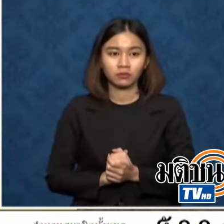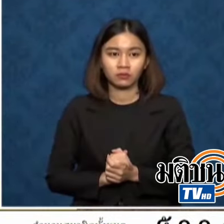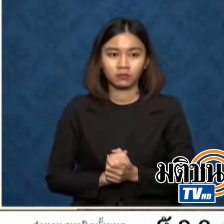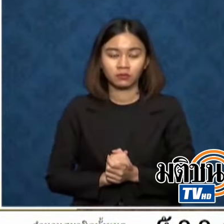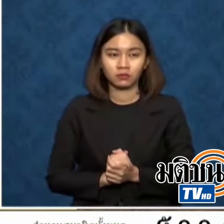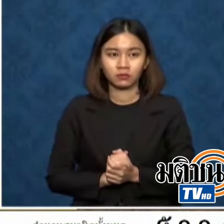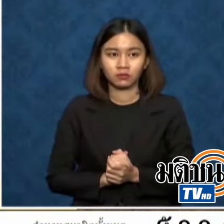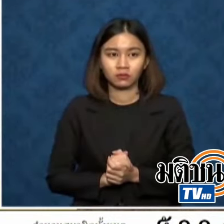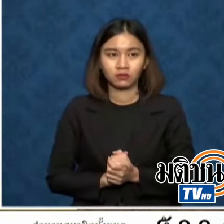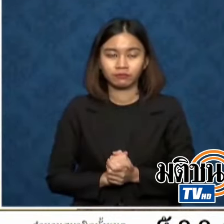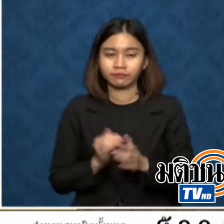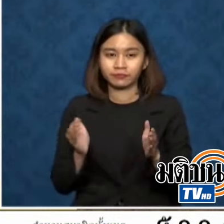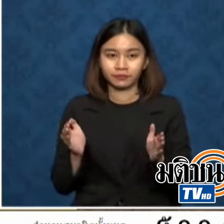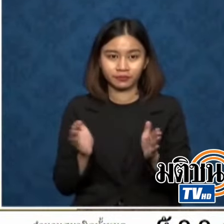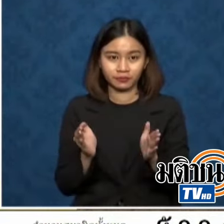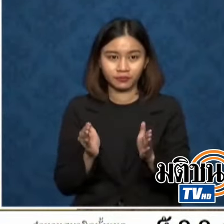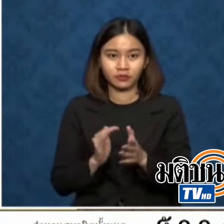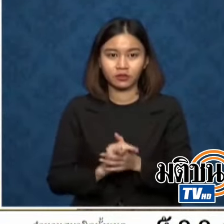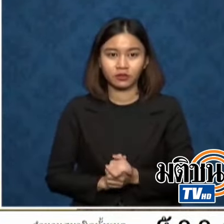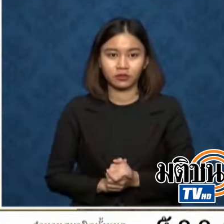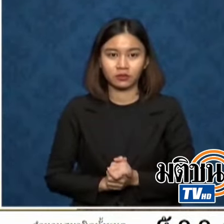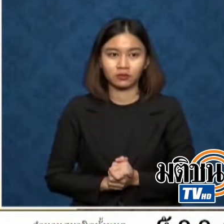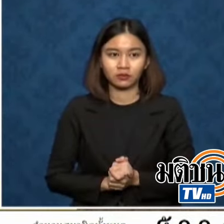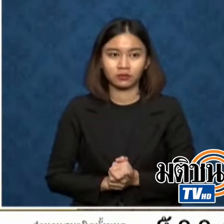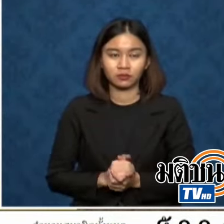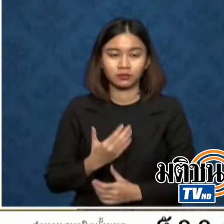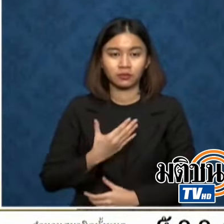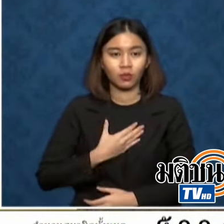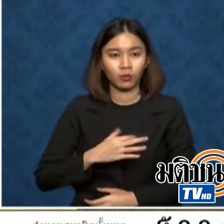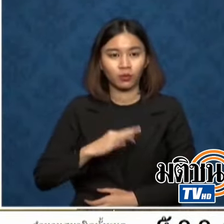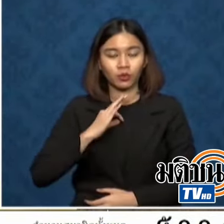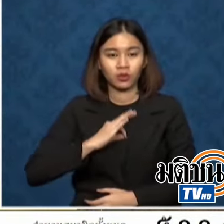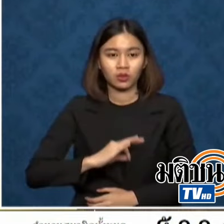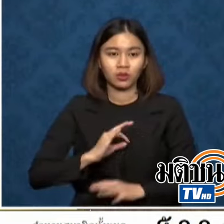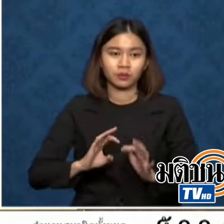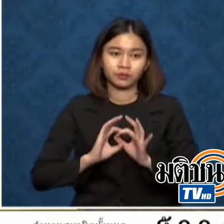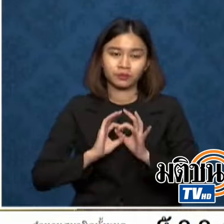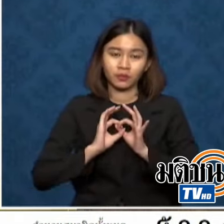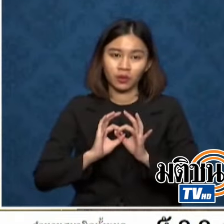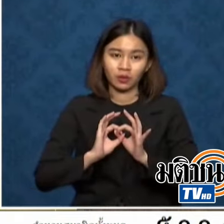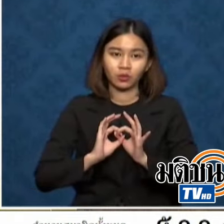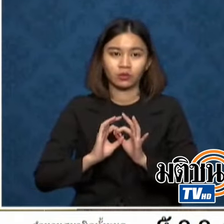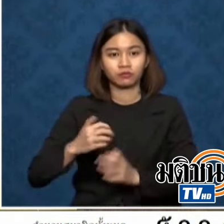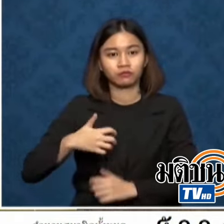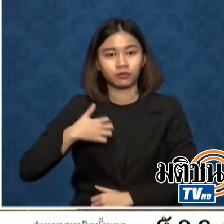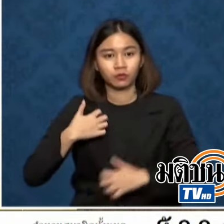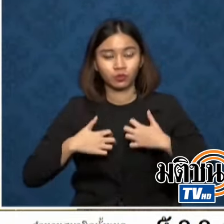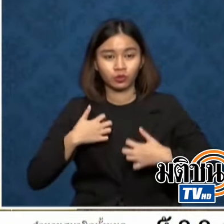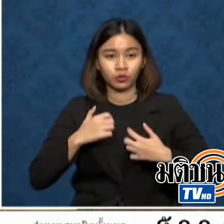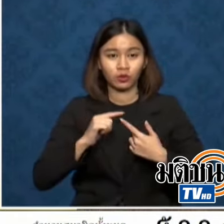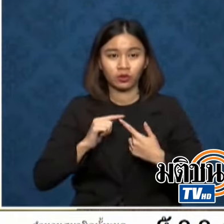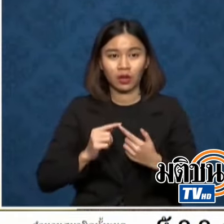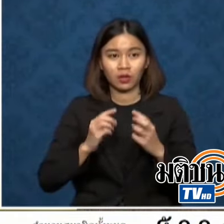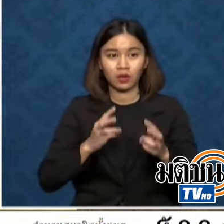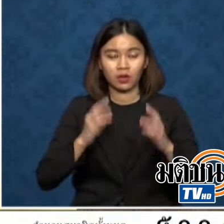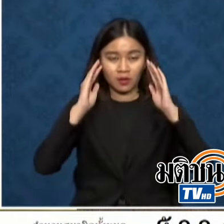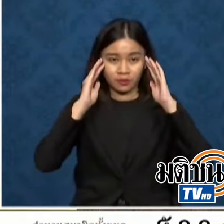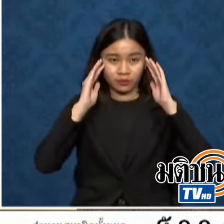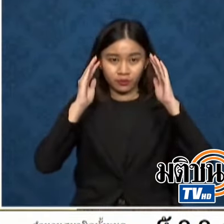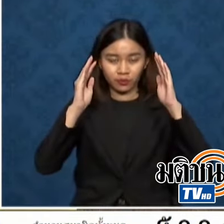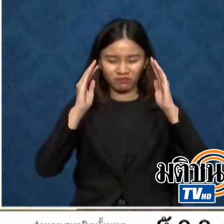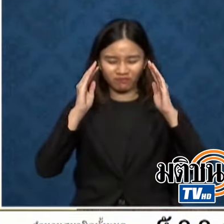ครับสั้นๆผมกังวลว่าวิสัยทัศน์ 8ทับ